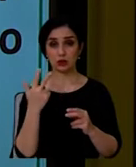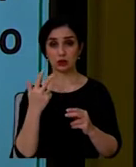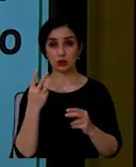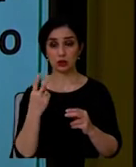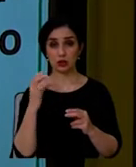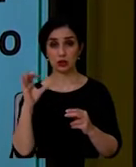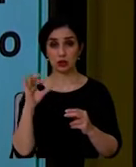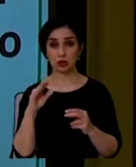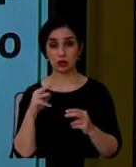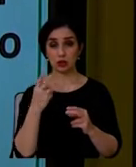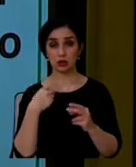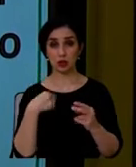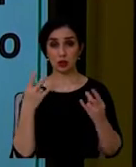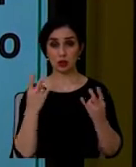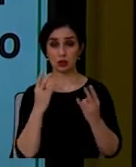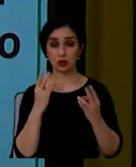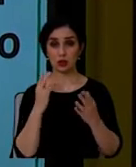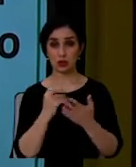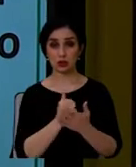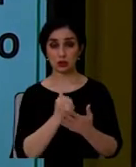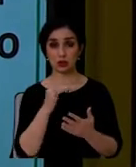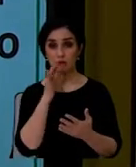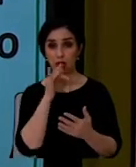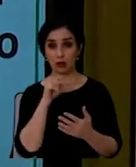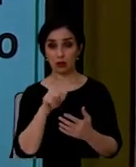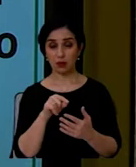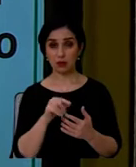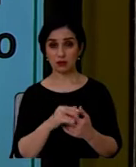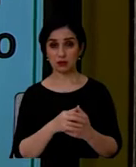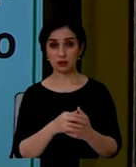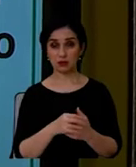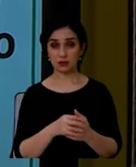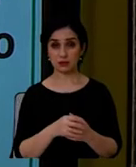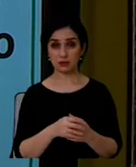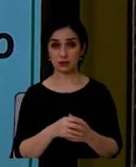0,32. Мне нужно найти время.